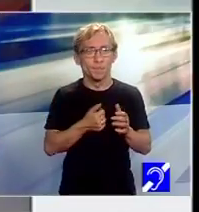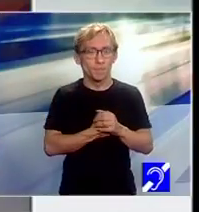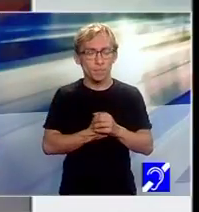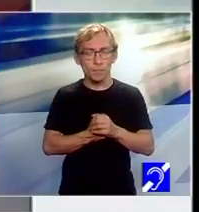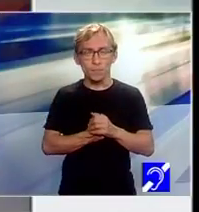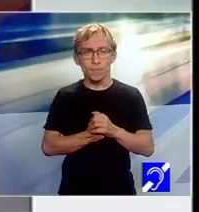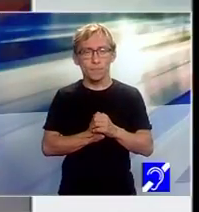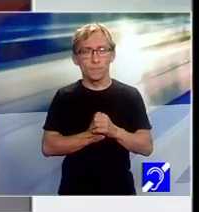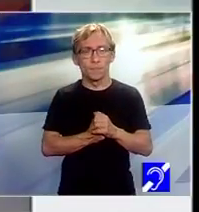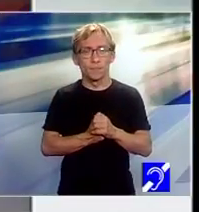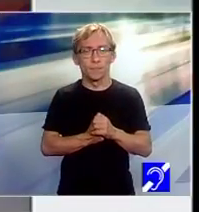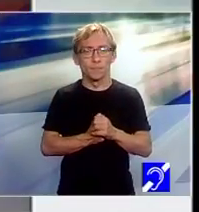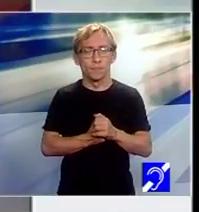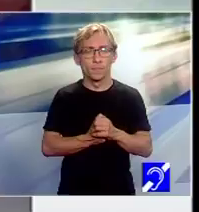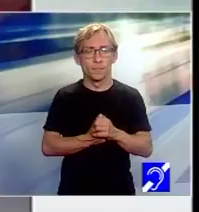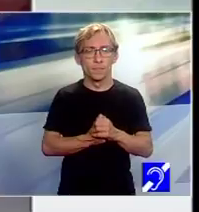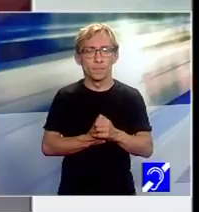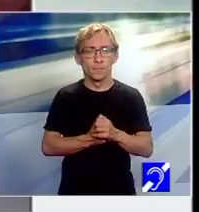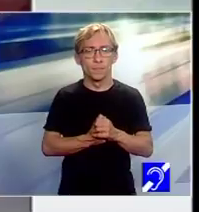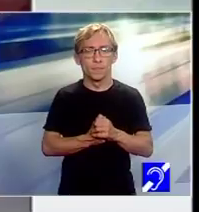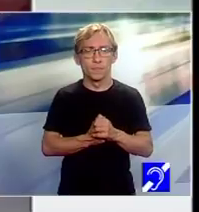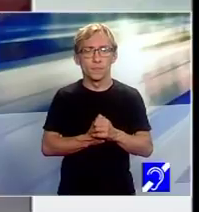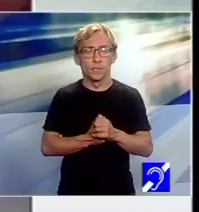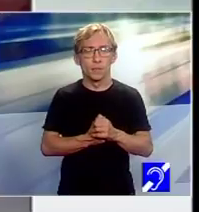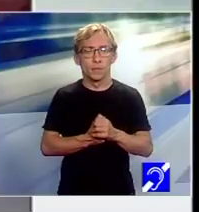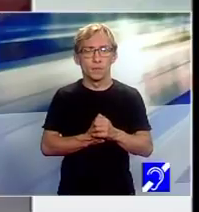nu odată am întâlnit genul acesta de oameni care au venit.